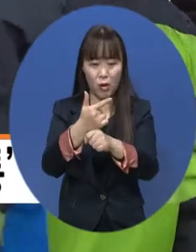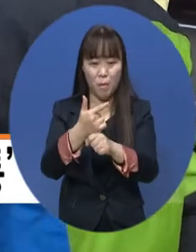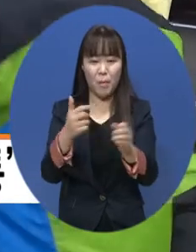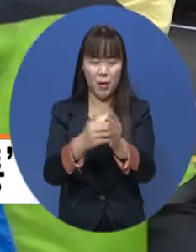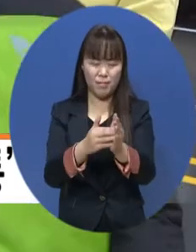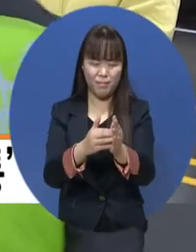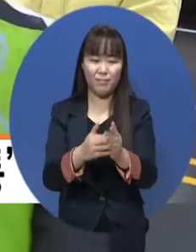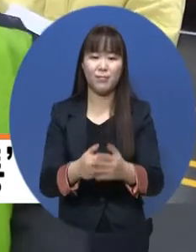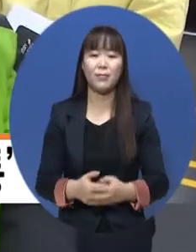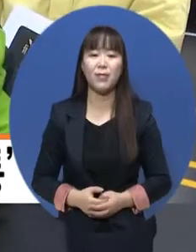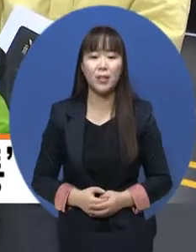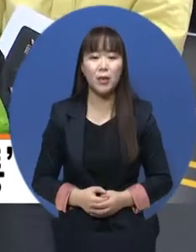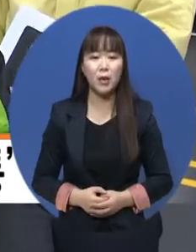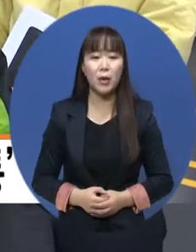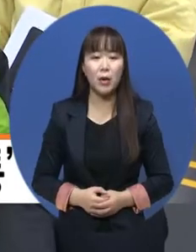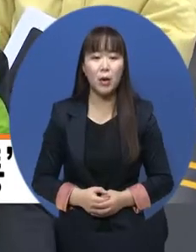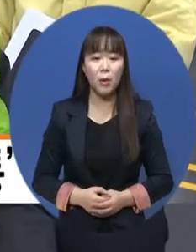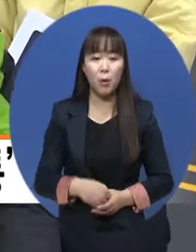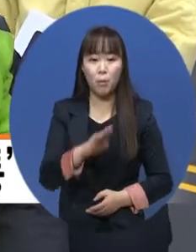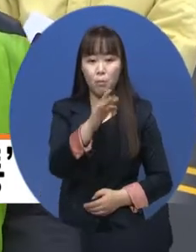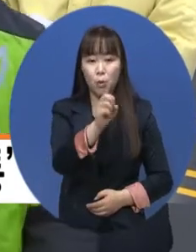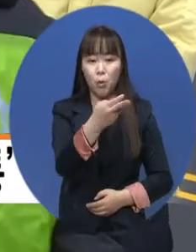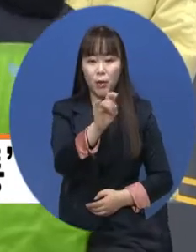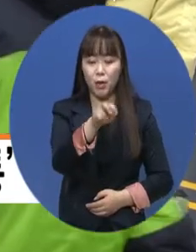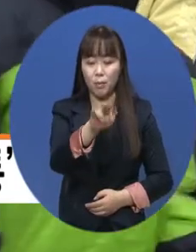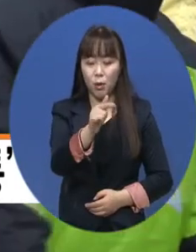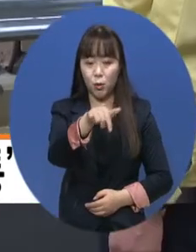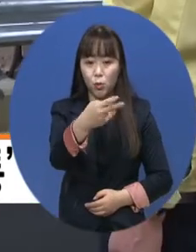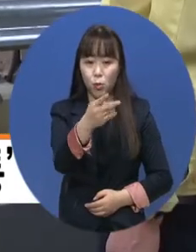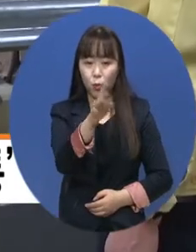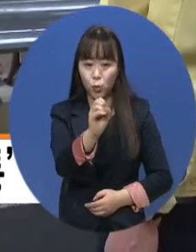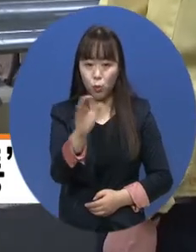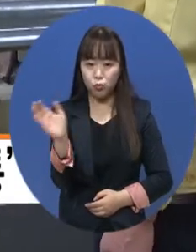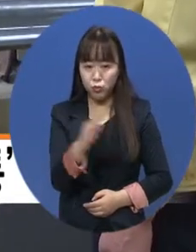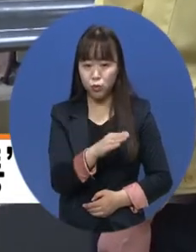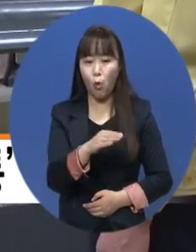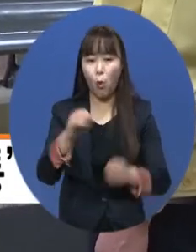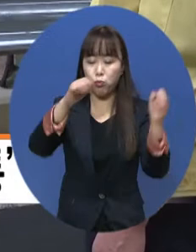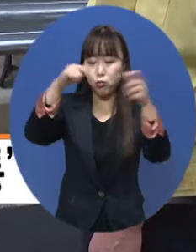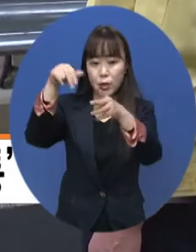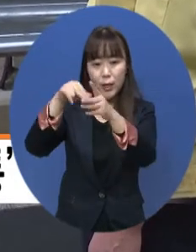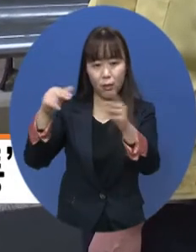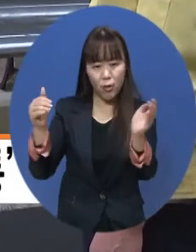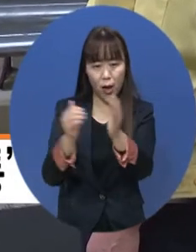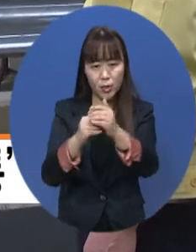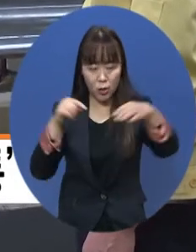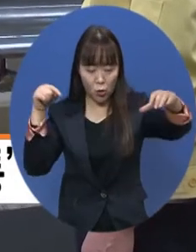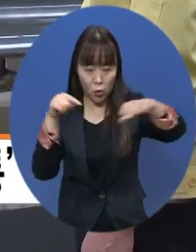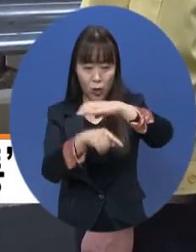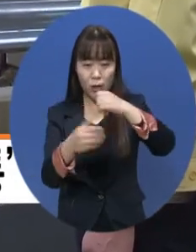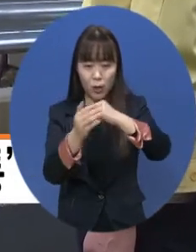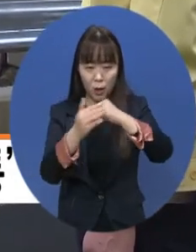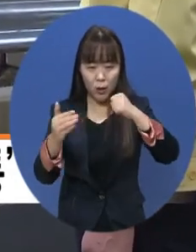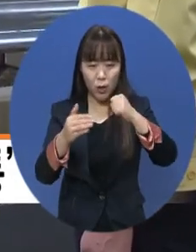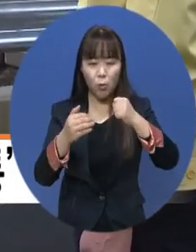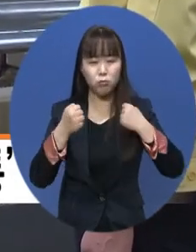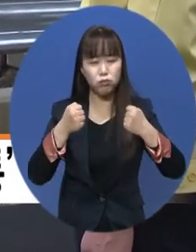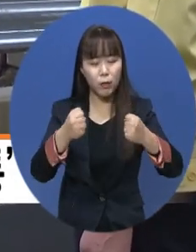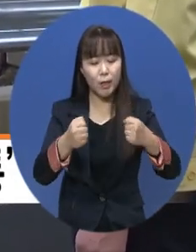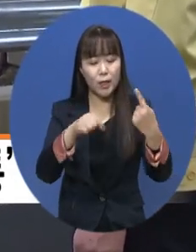밝혔습니다. 이 노선은 봉래면 교동에서 나로 우주센터까지 구간을 터널로 개설해 운행 거리가